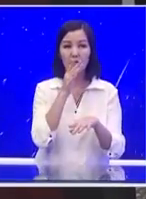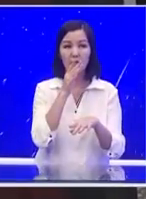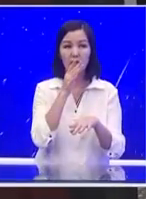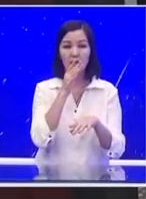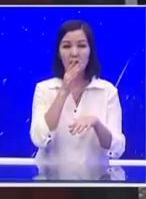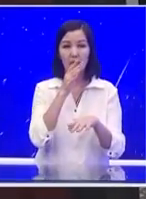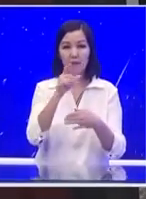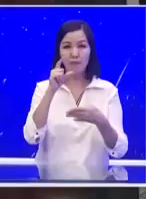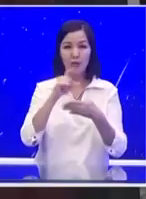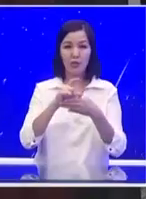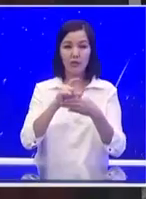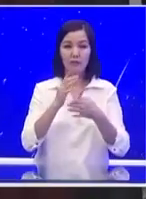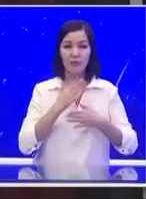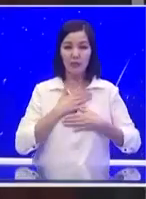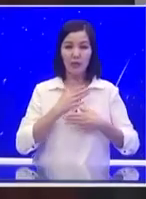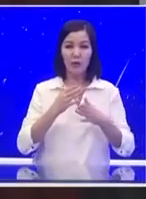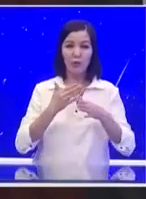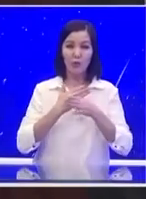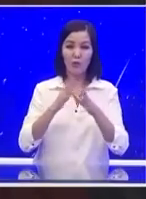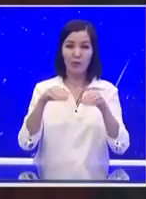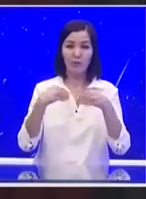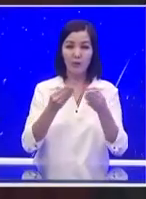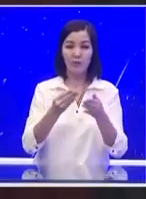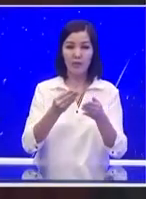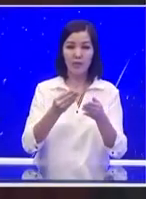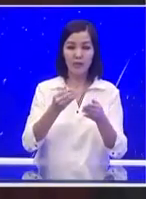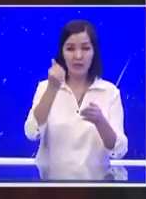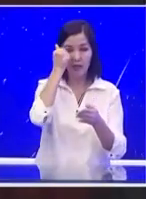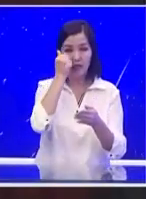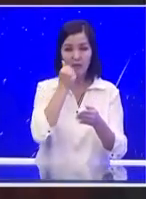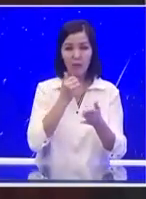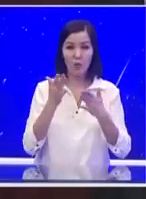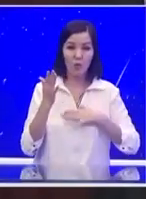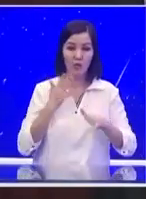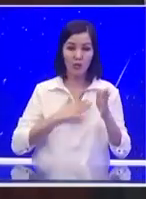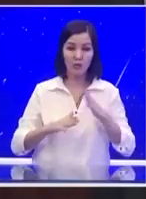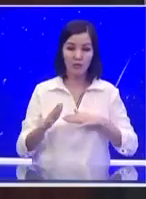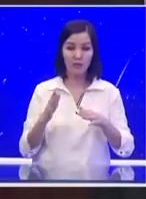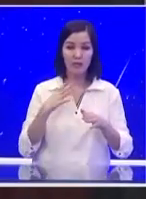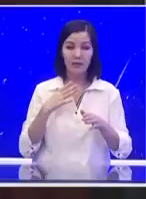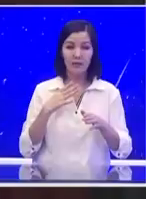үстіп көмек беріп, қол ұшын беріп жатқандарыңызға өте қуаныштымыз. Сіздерге рахмет.